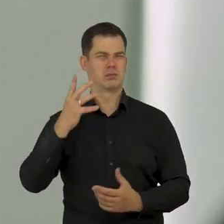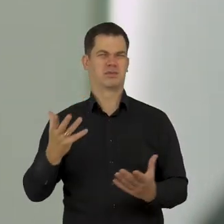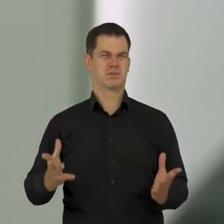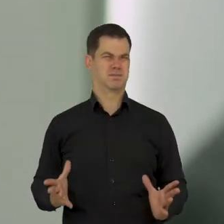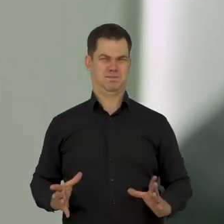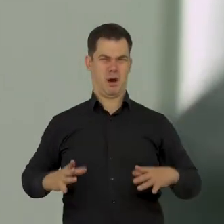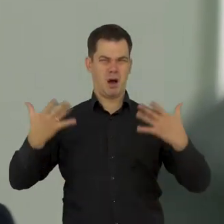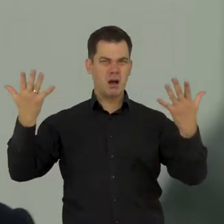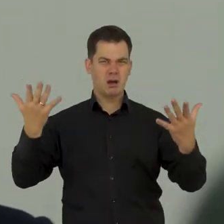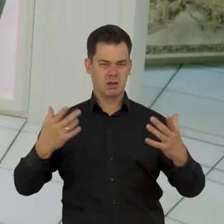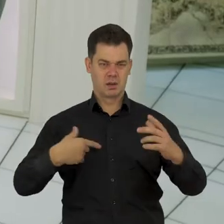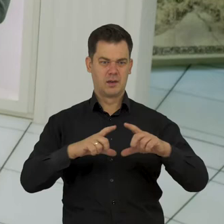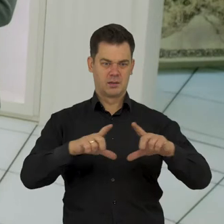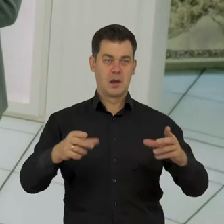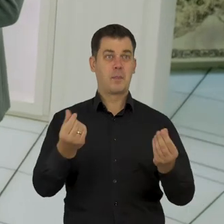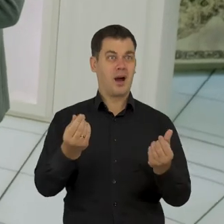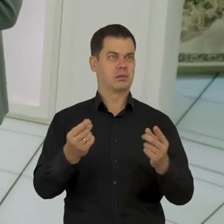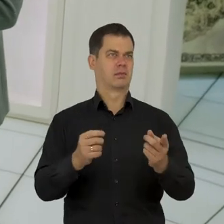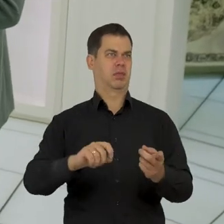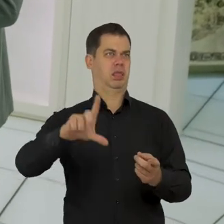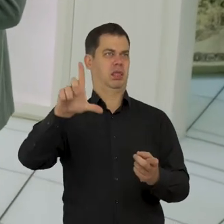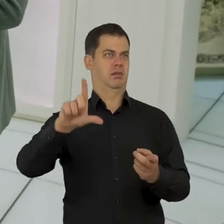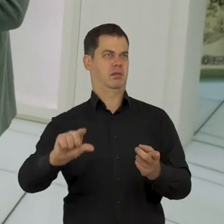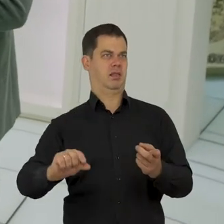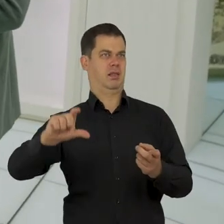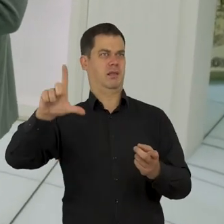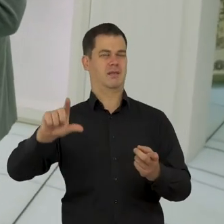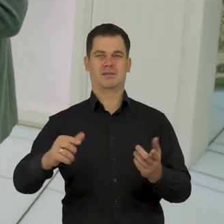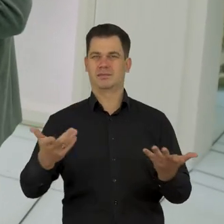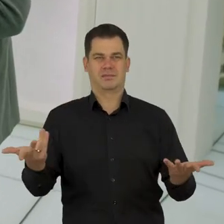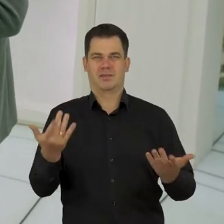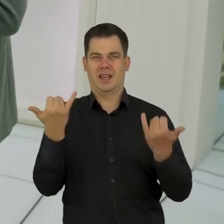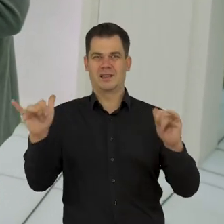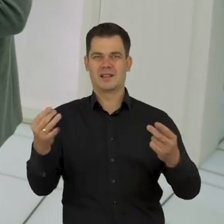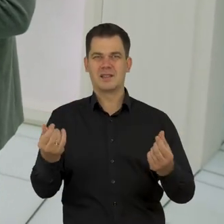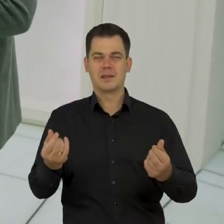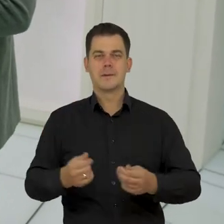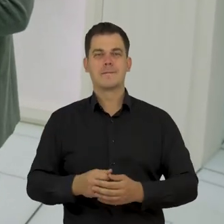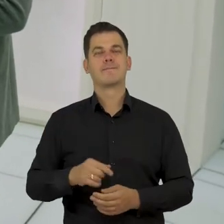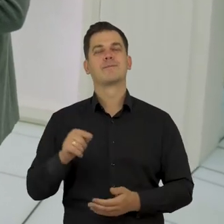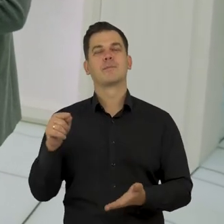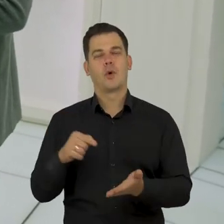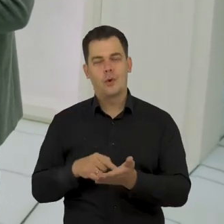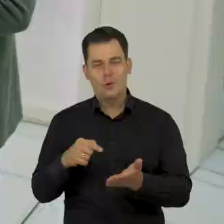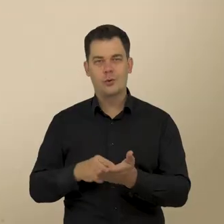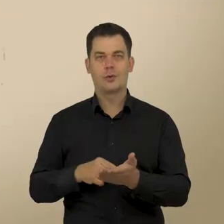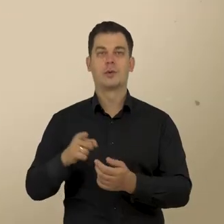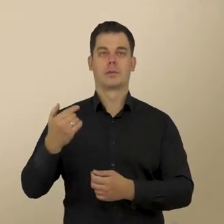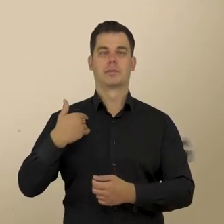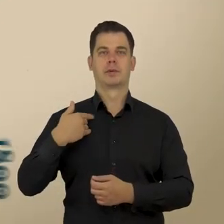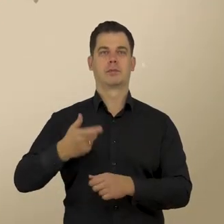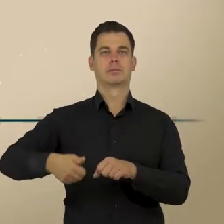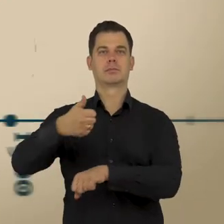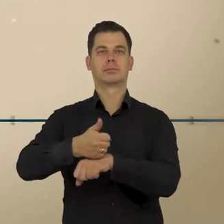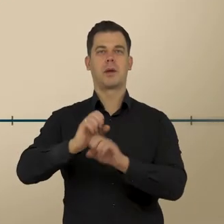wielki protest społeczny. Ludzie burzą się, ponieważ no, ta waloryzacja nie nadąża za wzrostem cen.